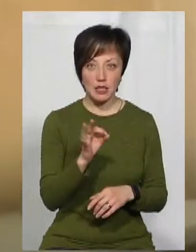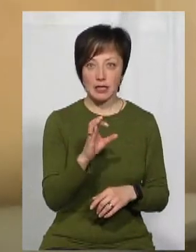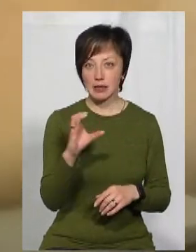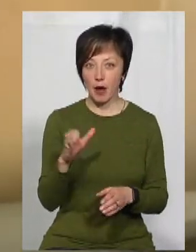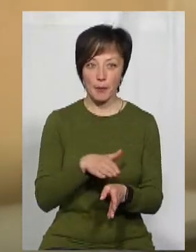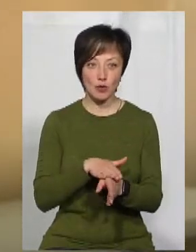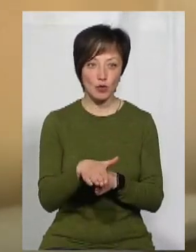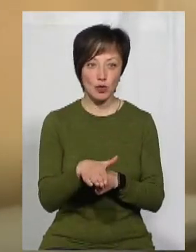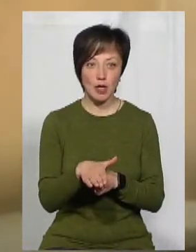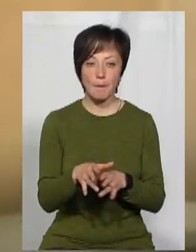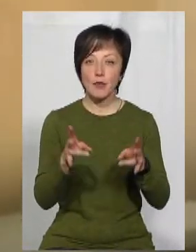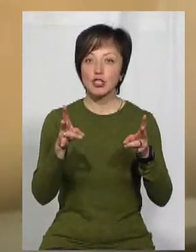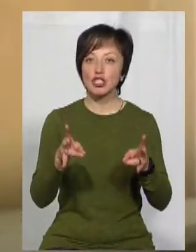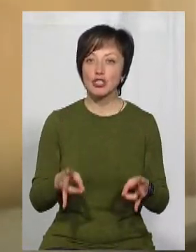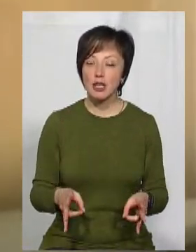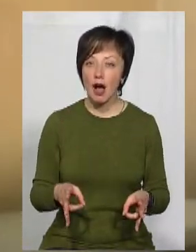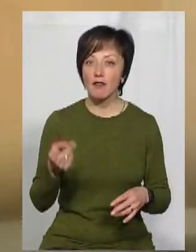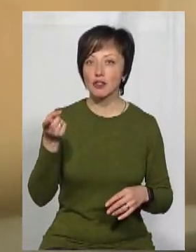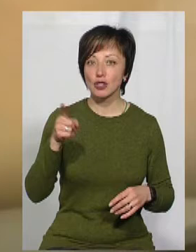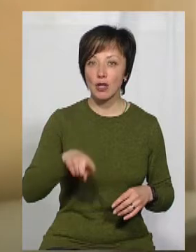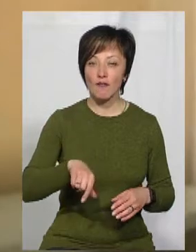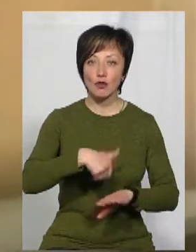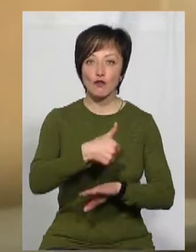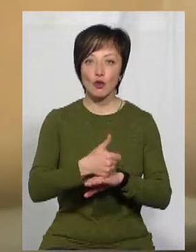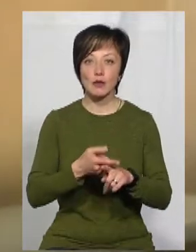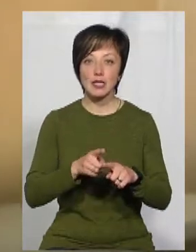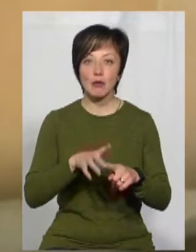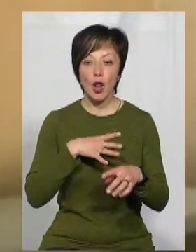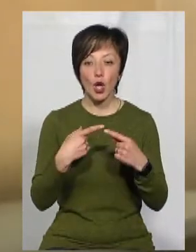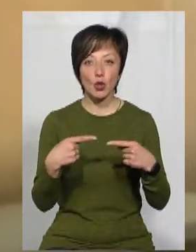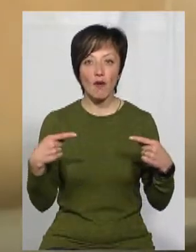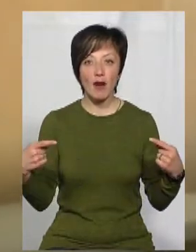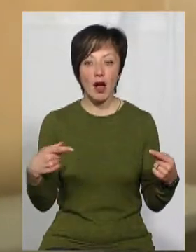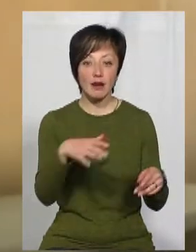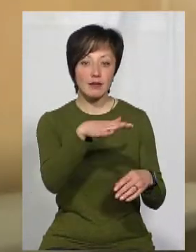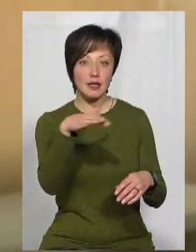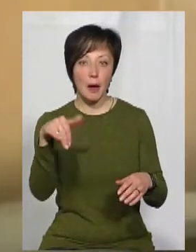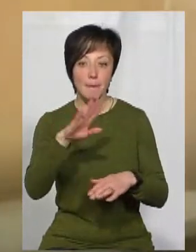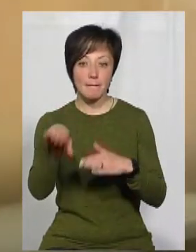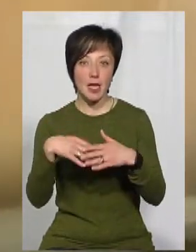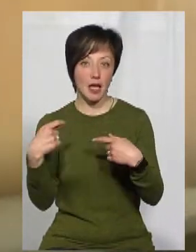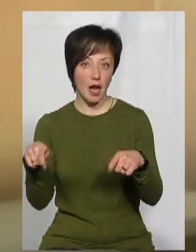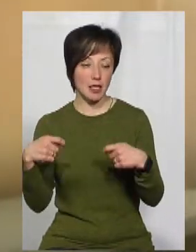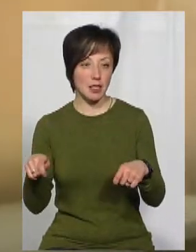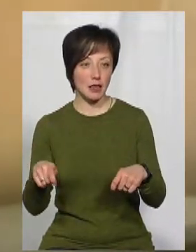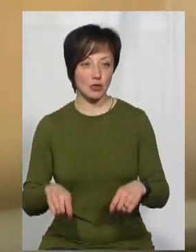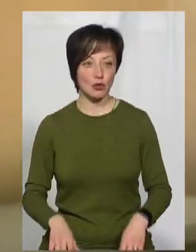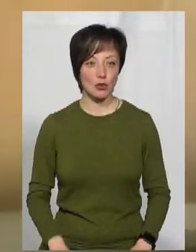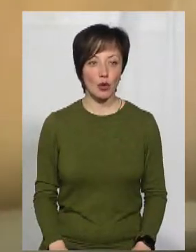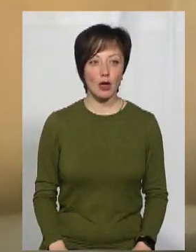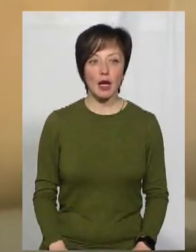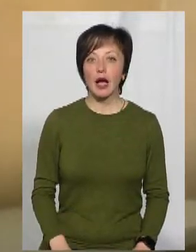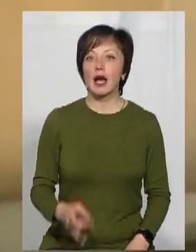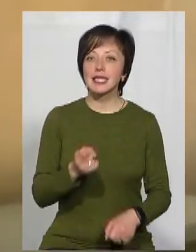Сергійовичем абсолютно, що постраждав із-за того, що в основному це були товари, котрі були взяті під реалізацію. І